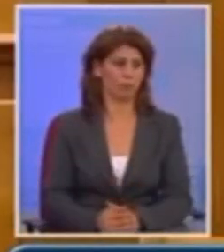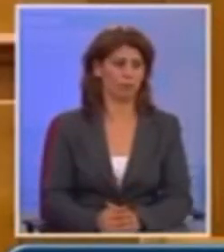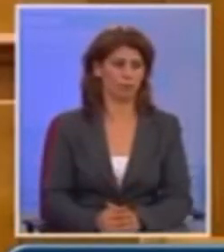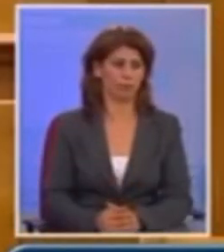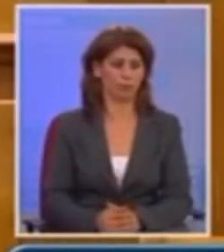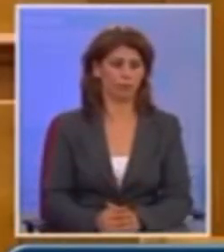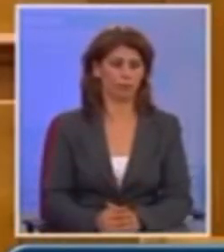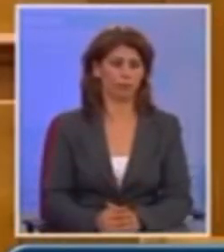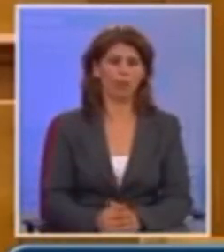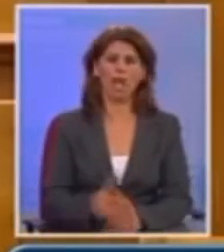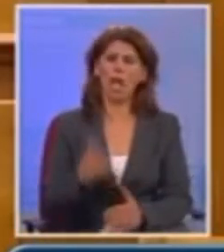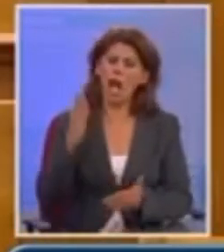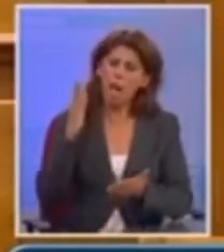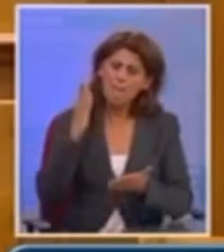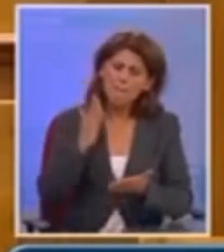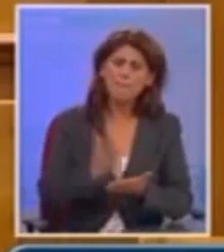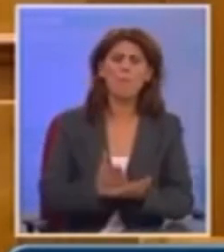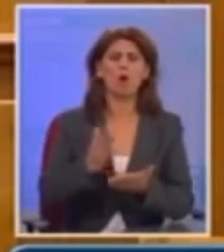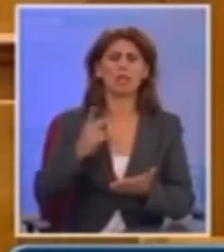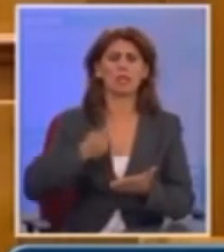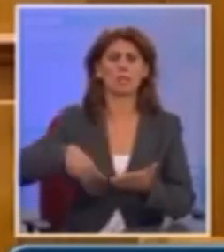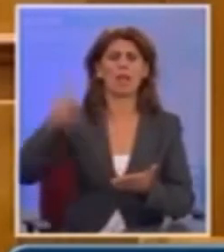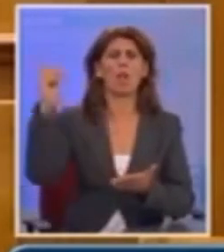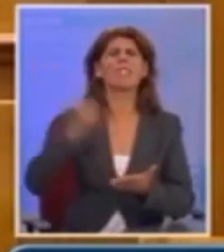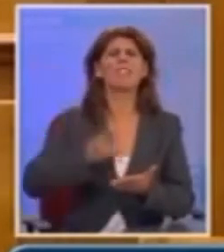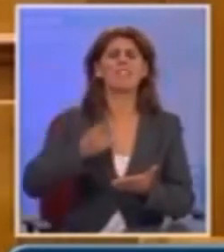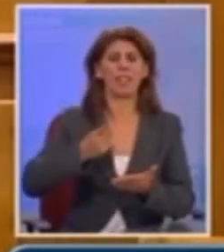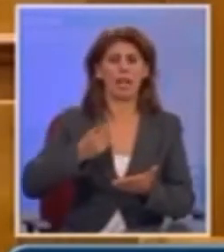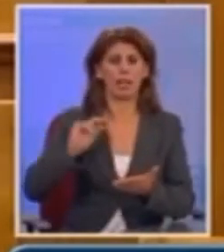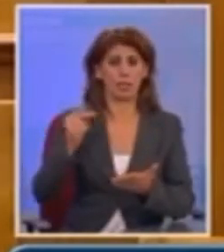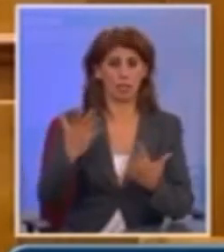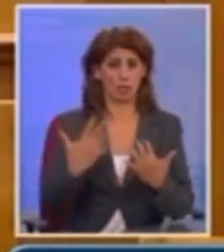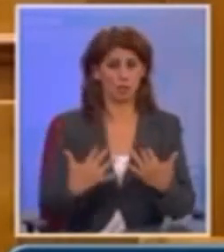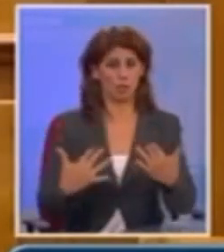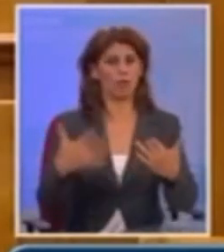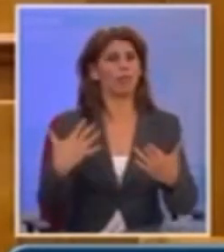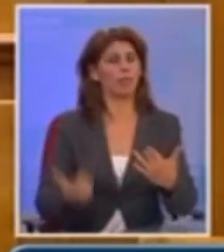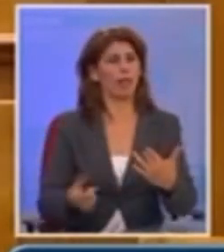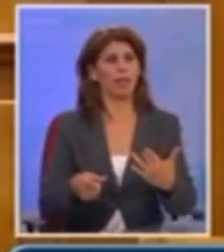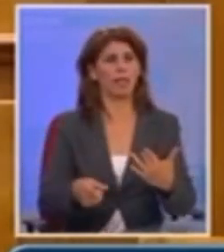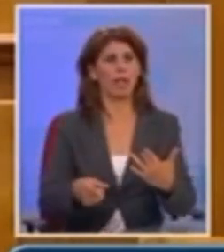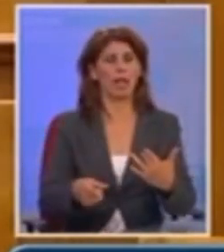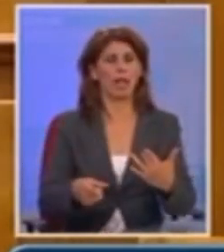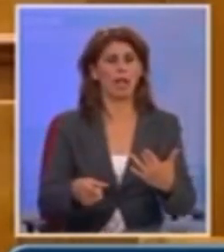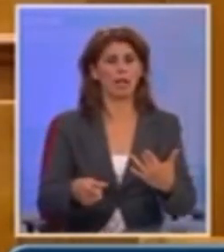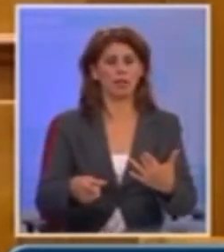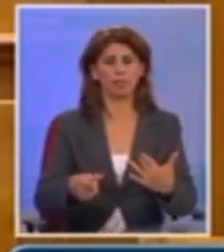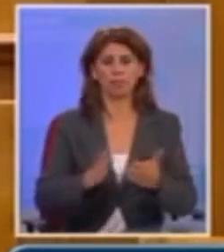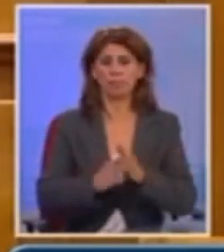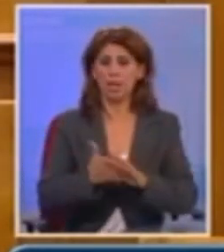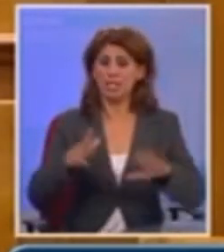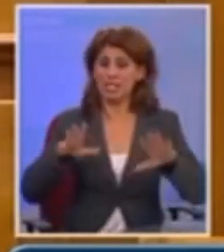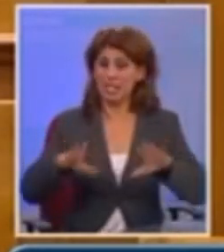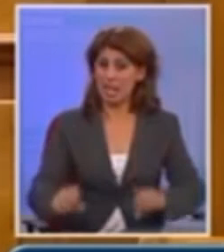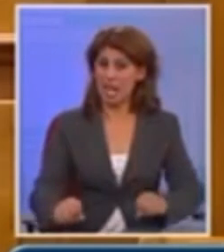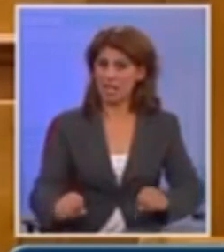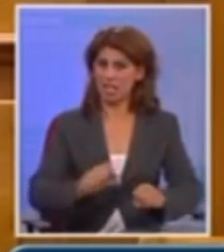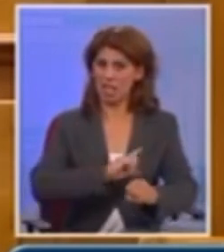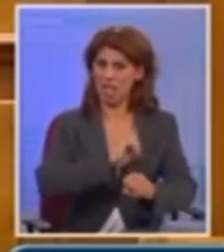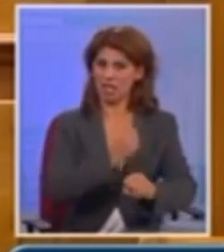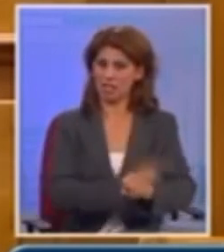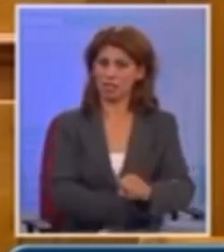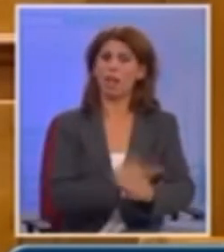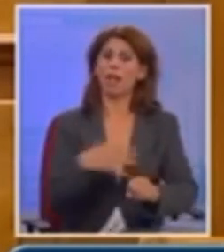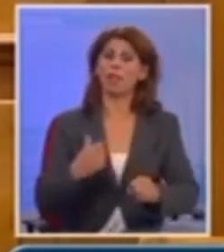της απόλυτης πλειοψηφίας της Βουλής θα αποτελεί πράξη κυριαρχίας, θα αποτελεί